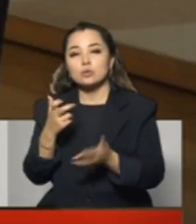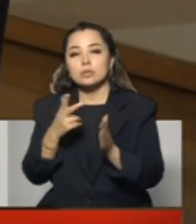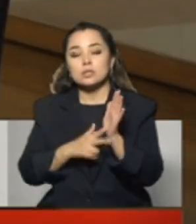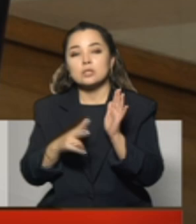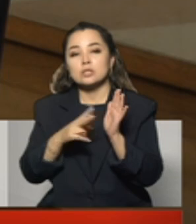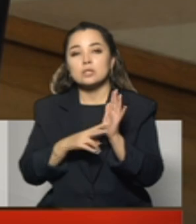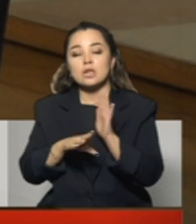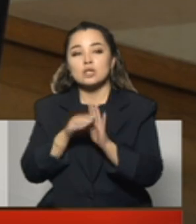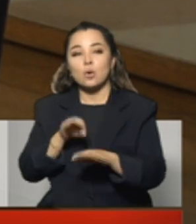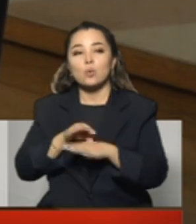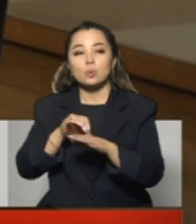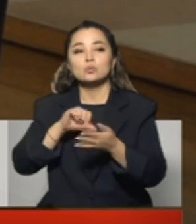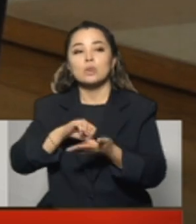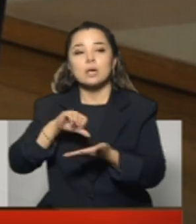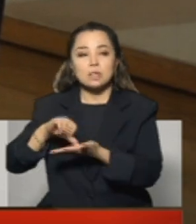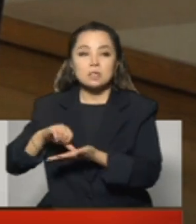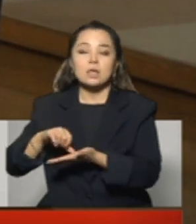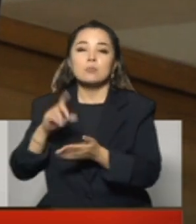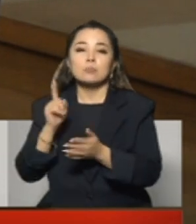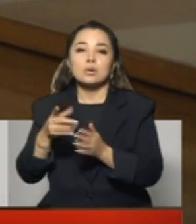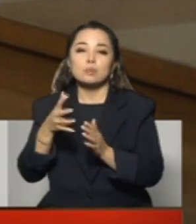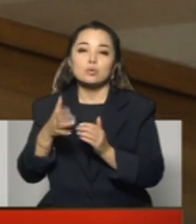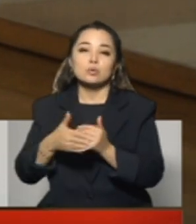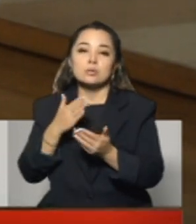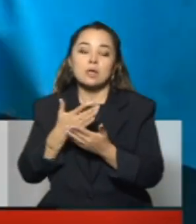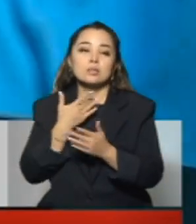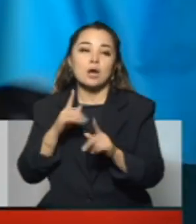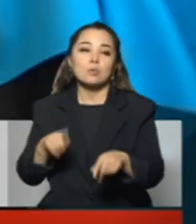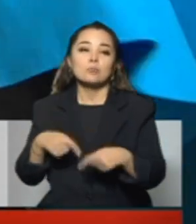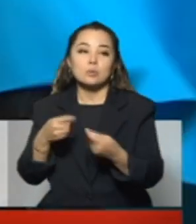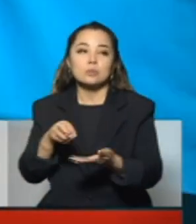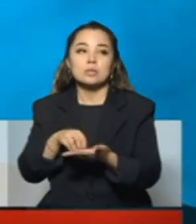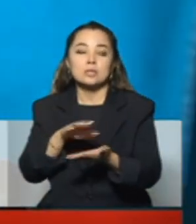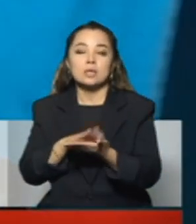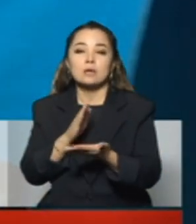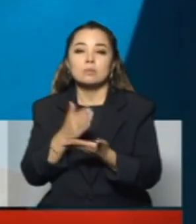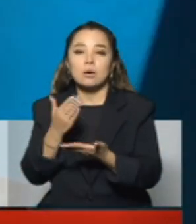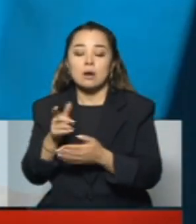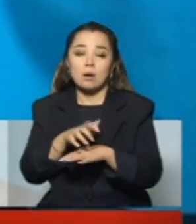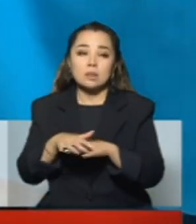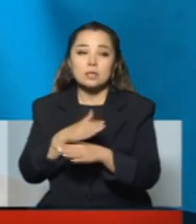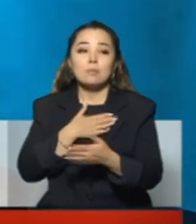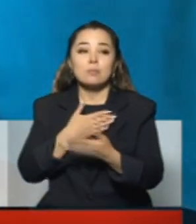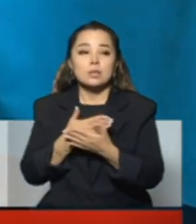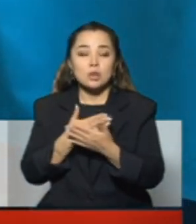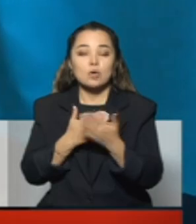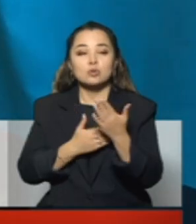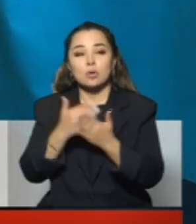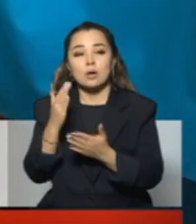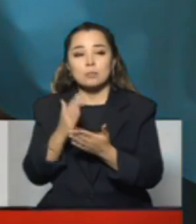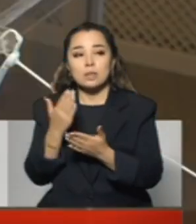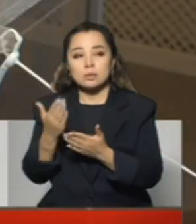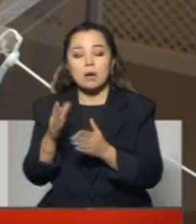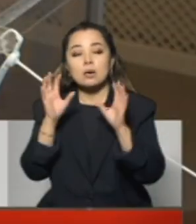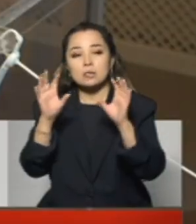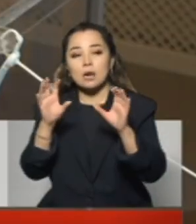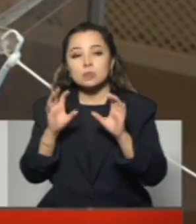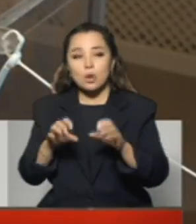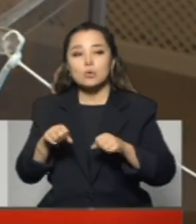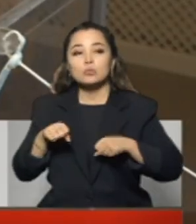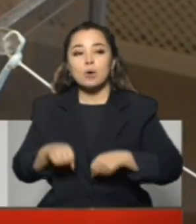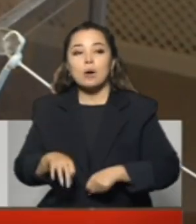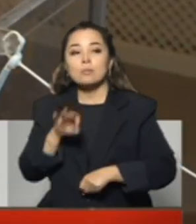387-ші референдум учаскесінде 1500-ден аса дауыс беруші тіркелген. Халықтың белсенділігі өте жоғары. Конституциялық